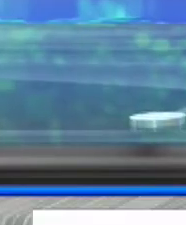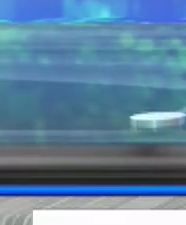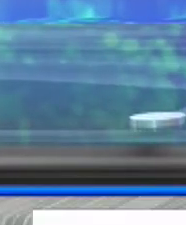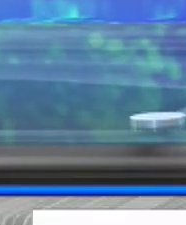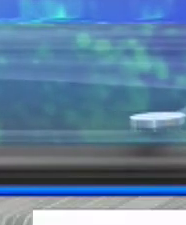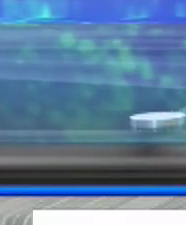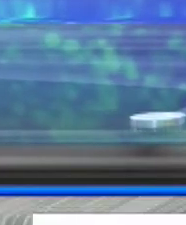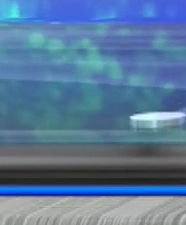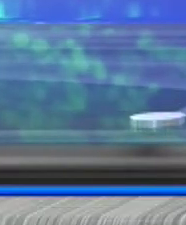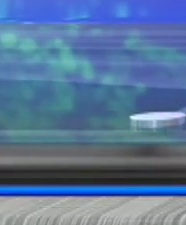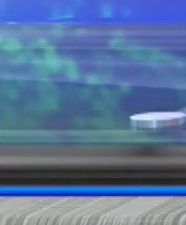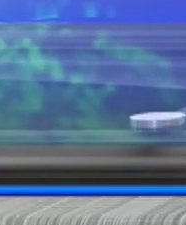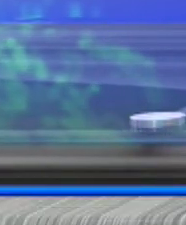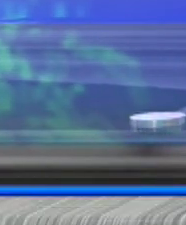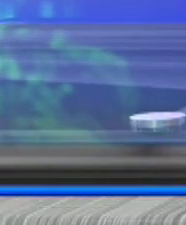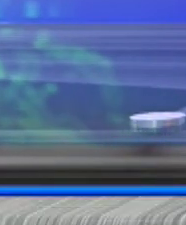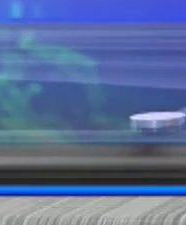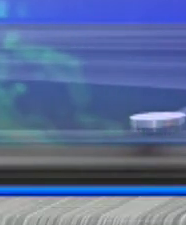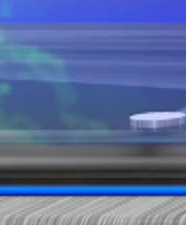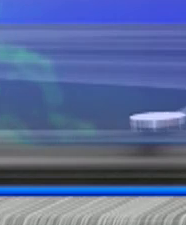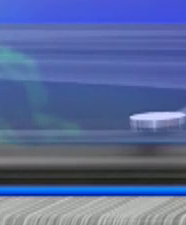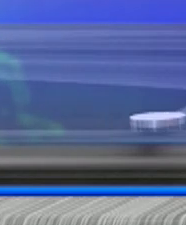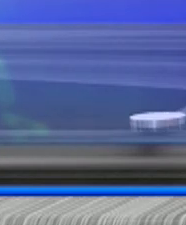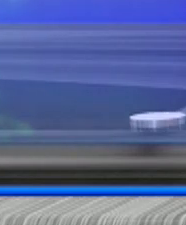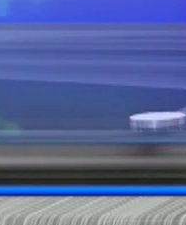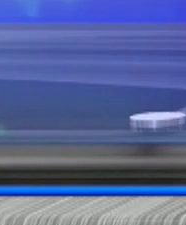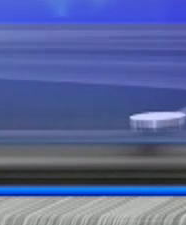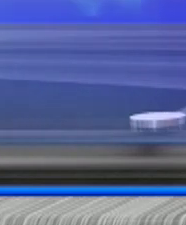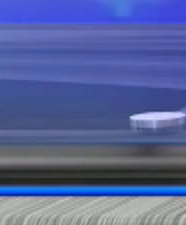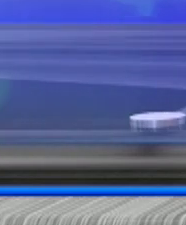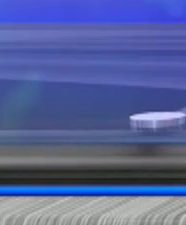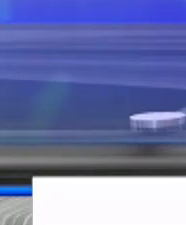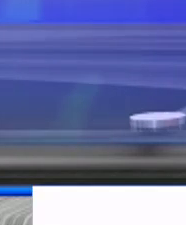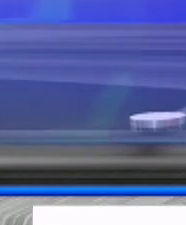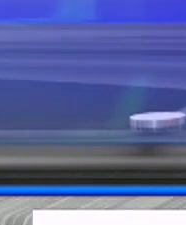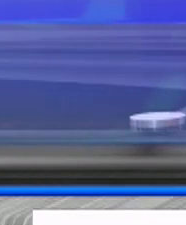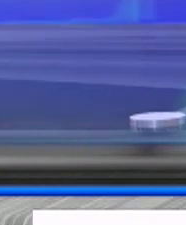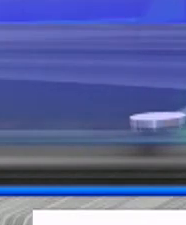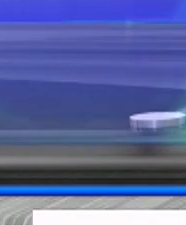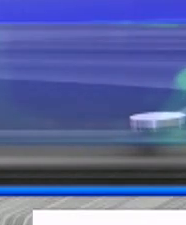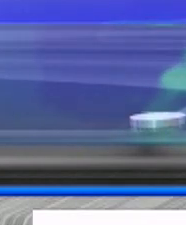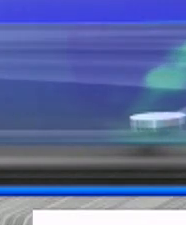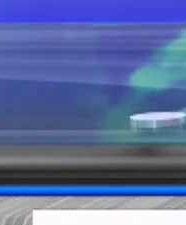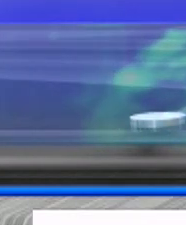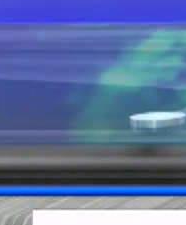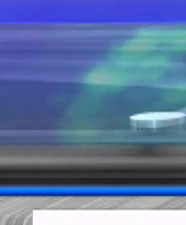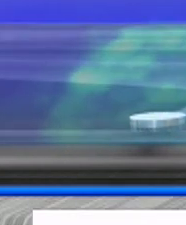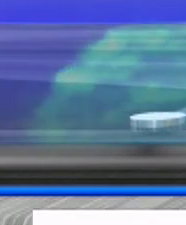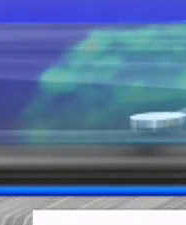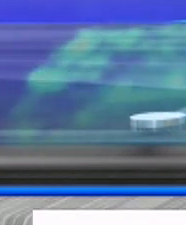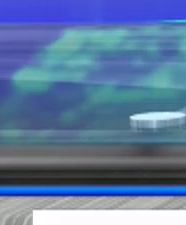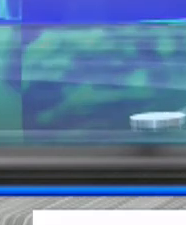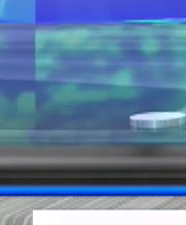طالب نظمت وزاره العمل الاجتماعي والطفوله والاسره اليوم في نواكشوط ورشه تكوينيه حول التخطيط لتنميه